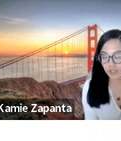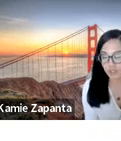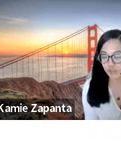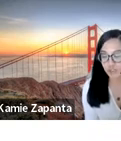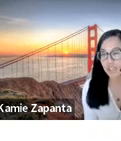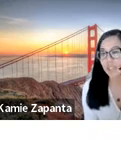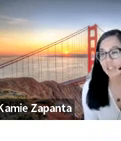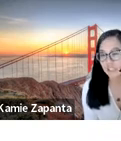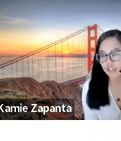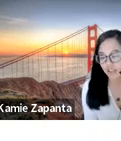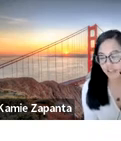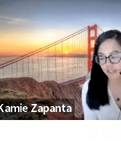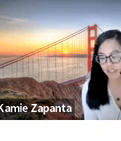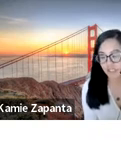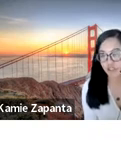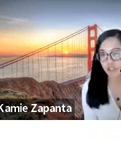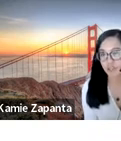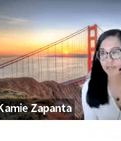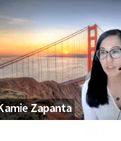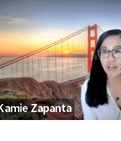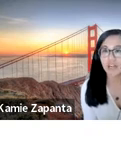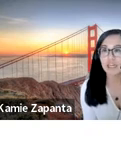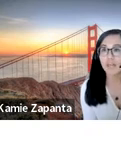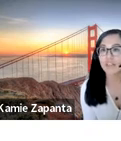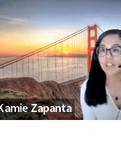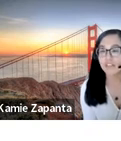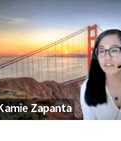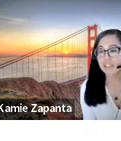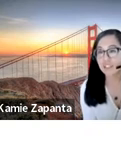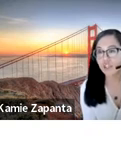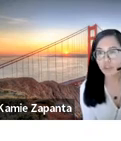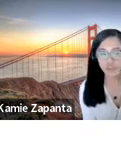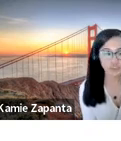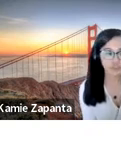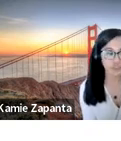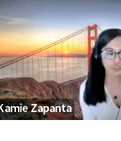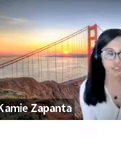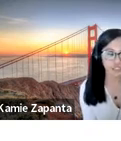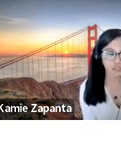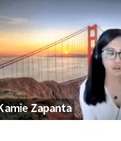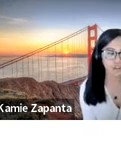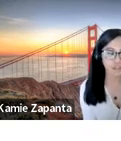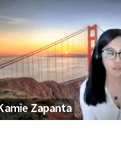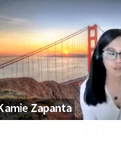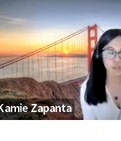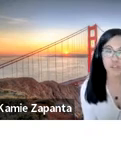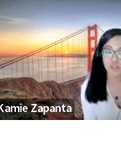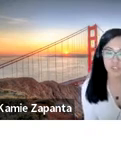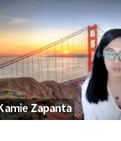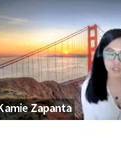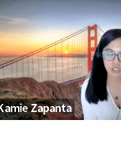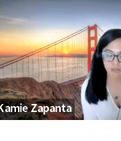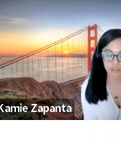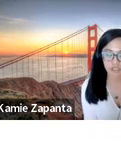readiness training and self advocacy training. The DOR student services are available to